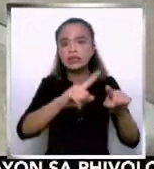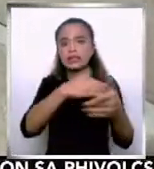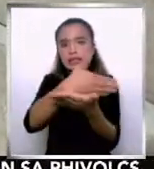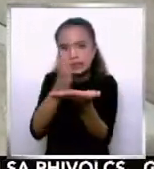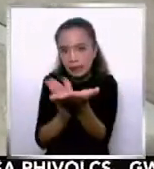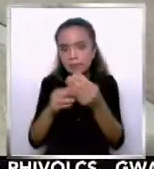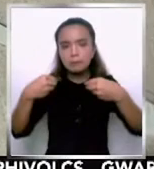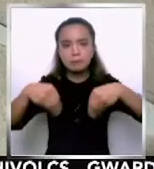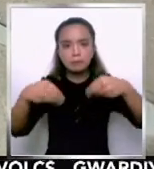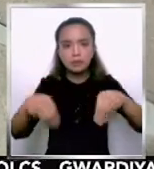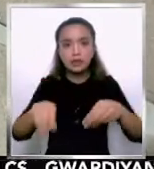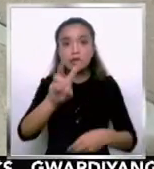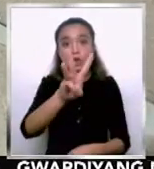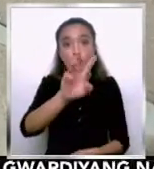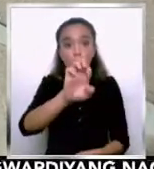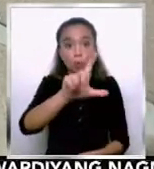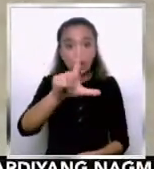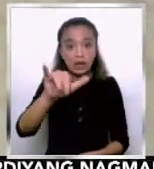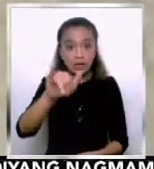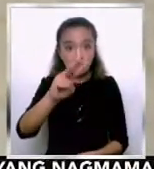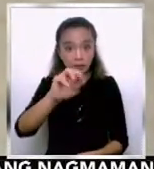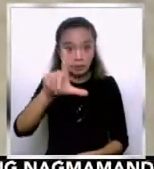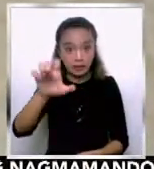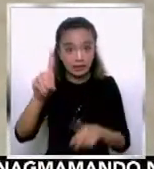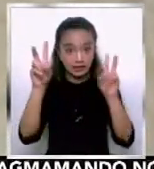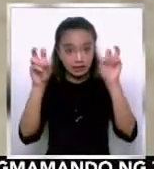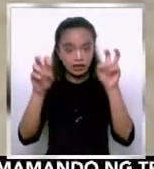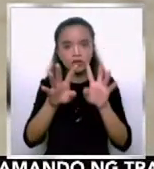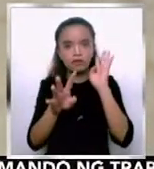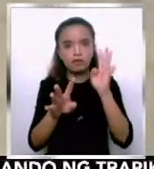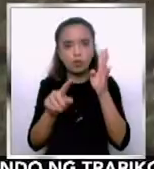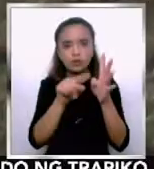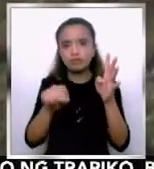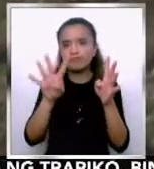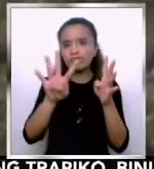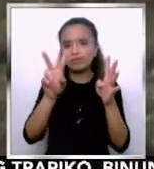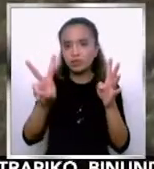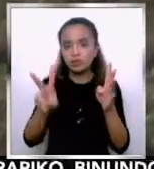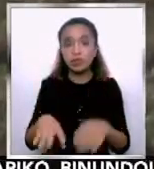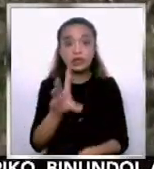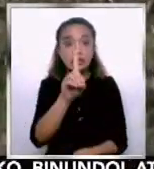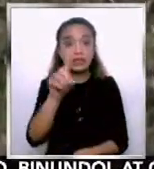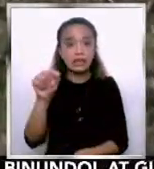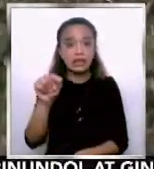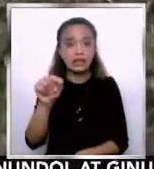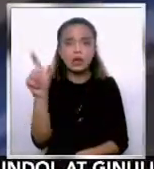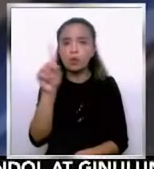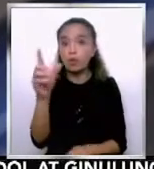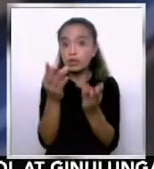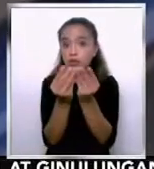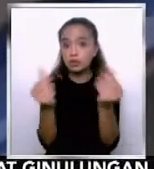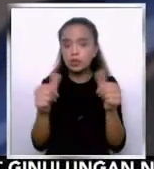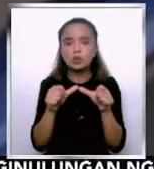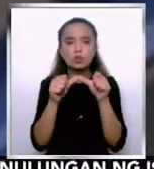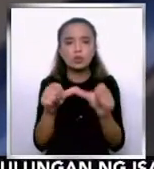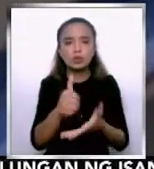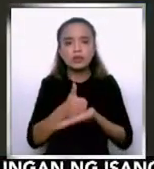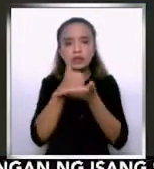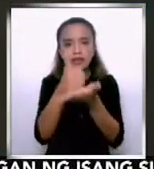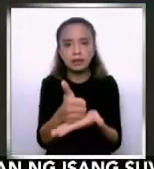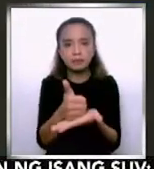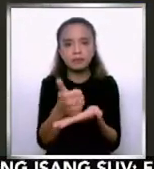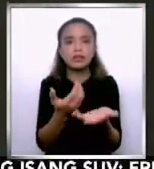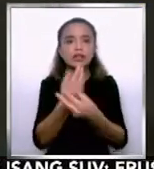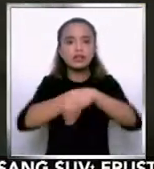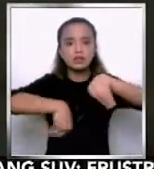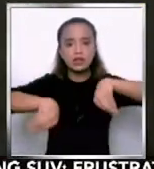well-milled, 40 hanggang 42 pesos. Ang nakikitang solusyon ng DA, patuloy na magbigay ng subsidy sa abono at petrolyo at